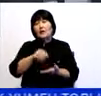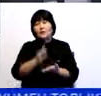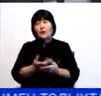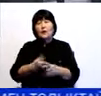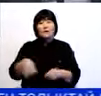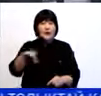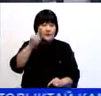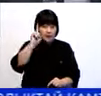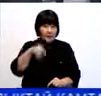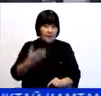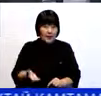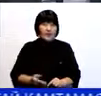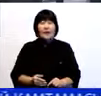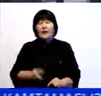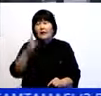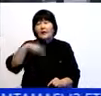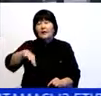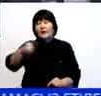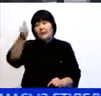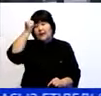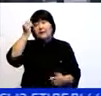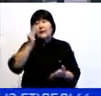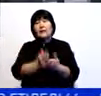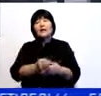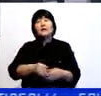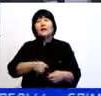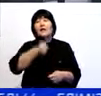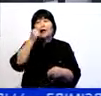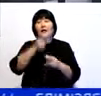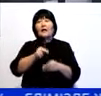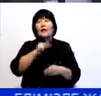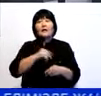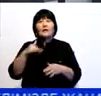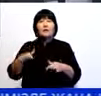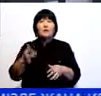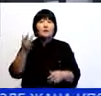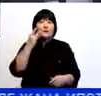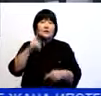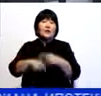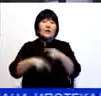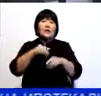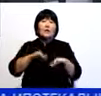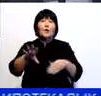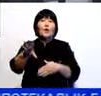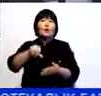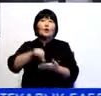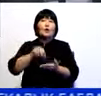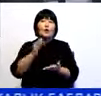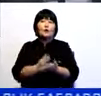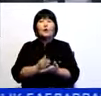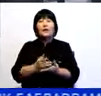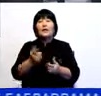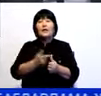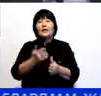бәрімізге белгілі. Елінің есінде қалған ағаларымыздың еңбек жолы әрқашан келер ұрпаққа үлгі болады.